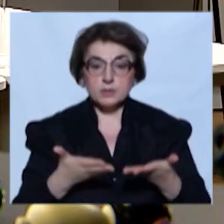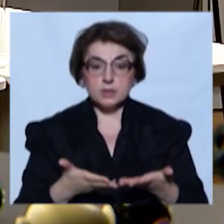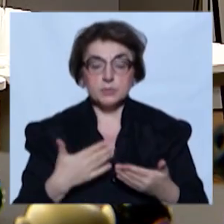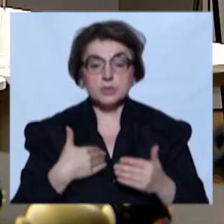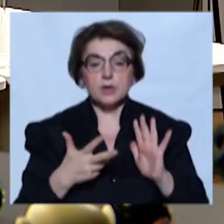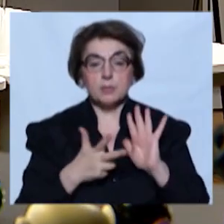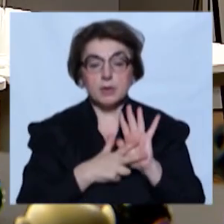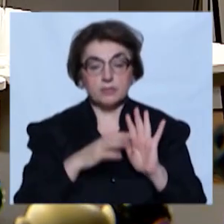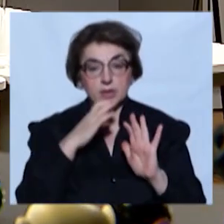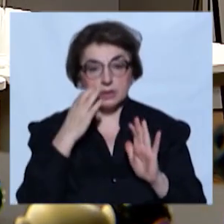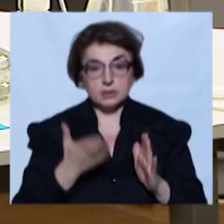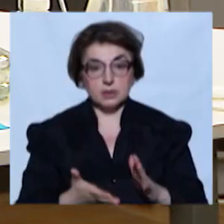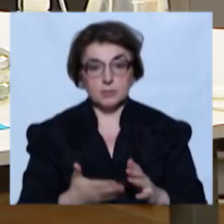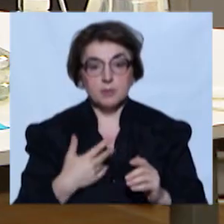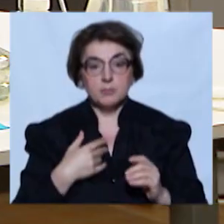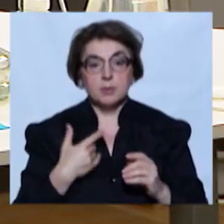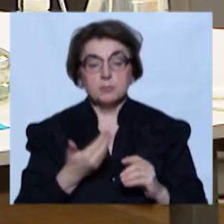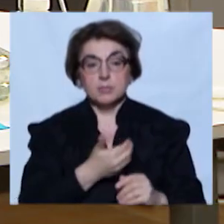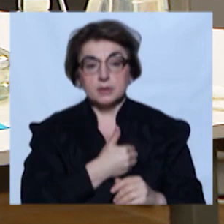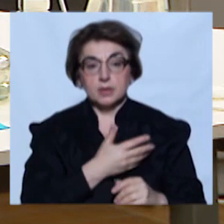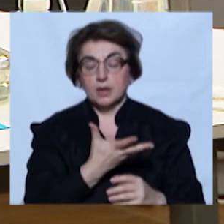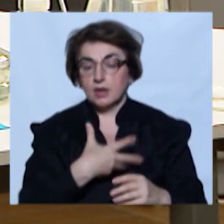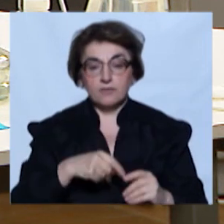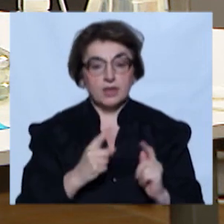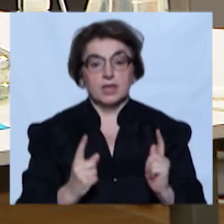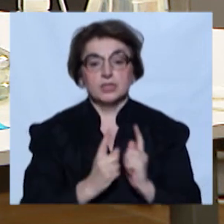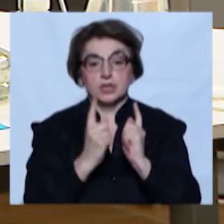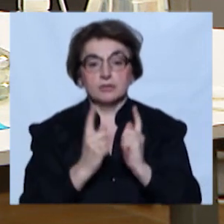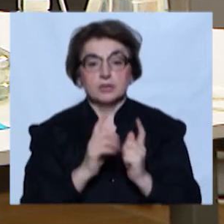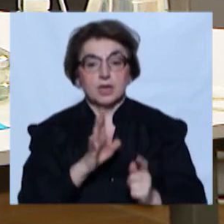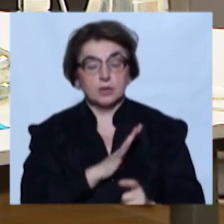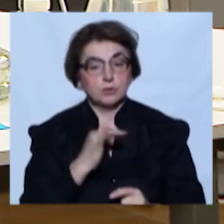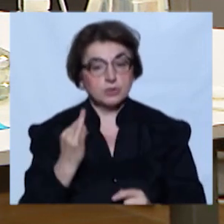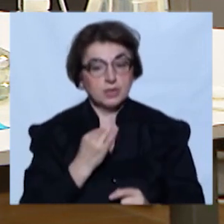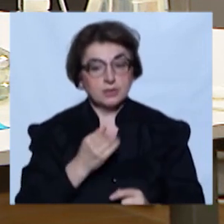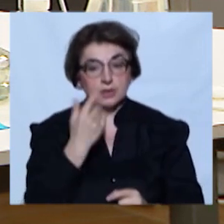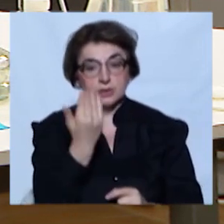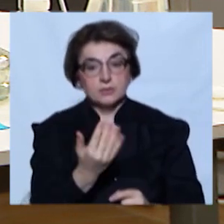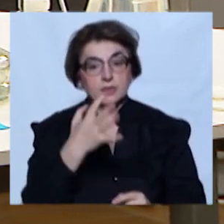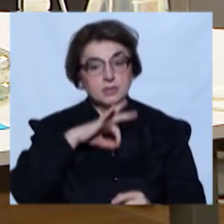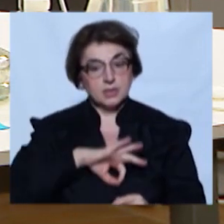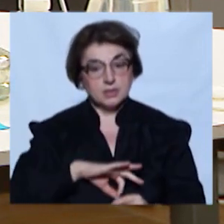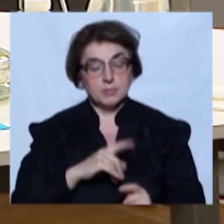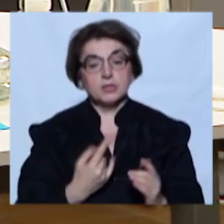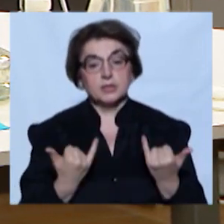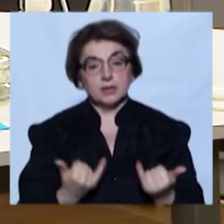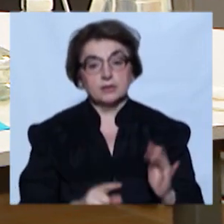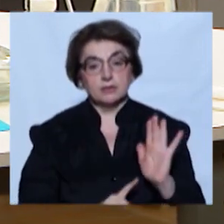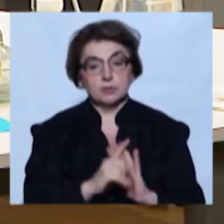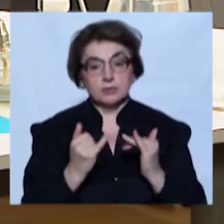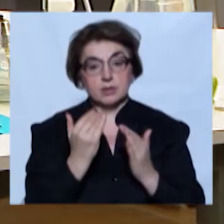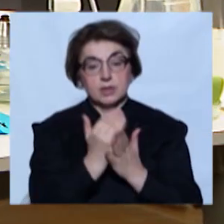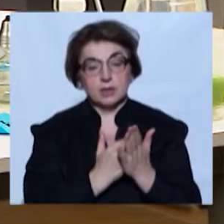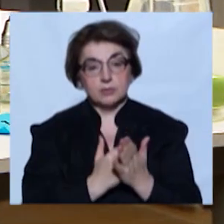მოგესალმებით ჩემო მერვე კლასელებო. მე მინდა ყველა შეხვედრა იყოს საინტერესო და სასარგებლო შენთვის. მაშა ასე დავიწყოთ დღევანდელი